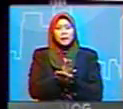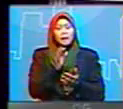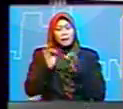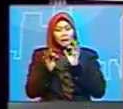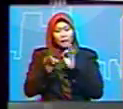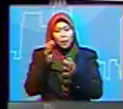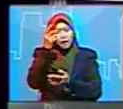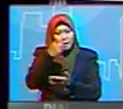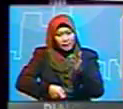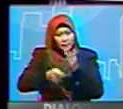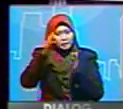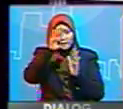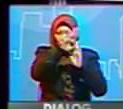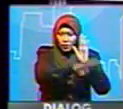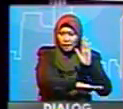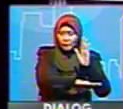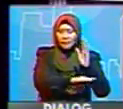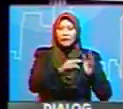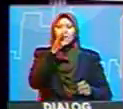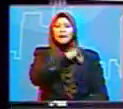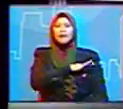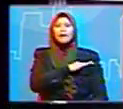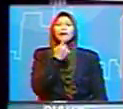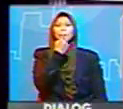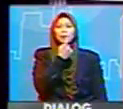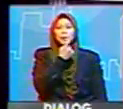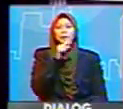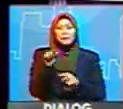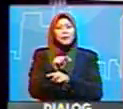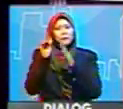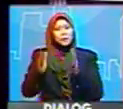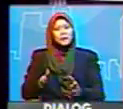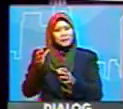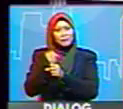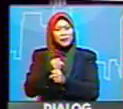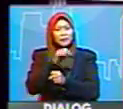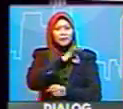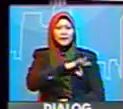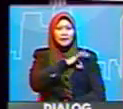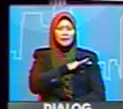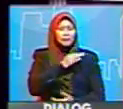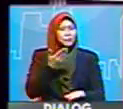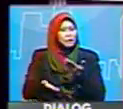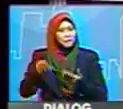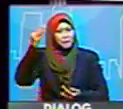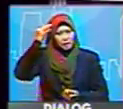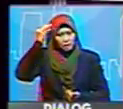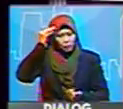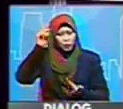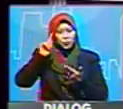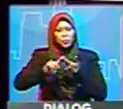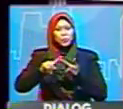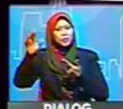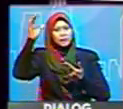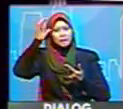harga akan turun yang mendapat faedahnya adalah pengguna sama ada pengguna itu Melayu sama ada pengguna